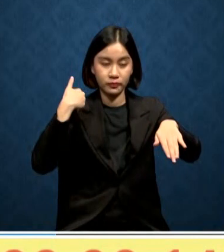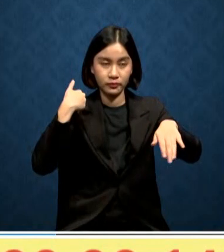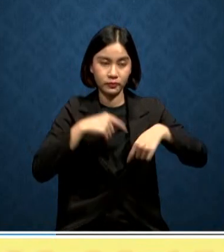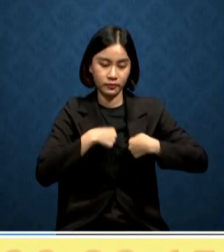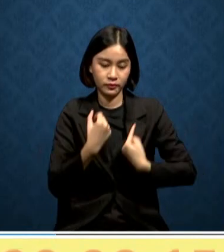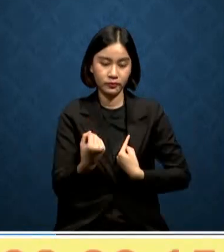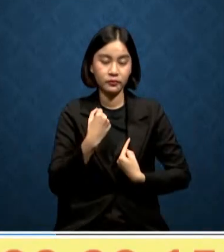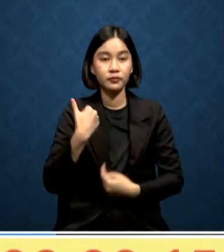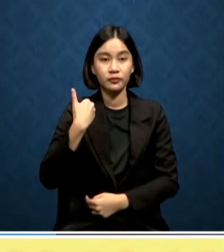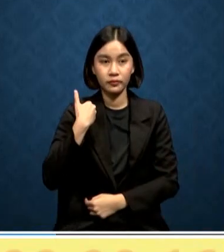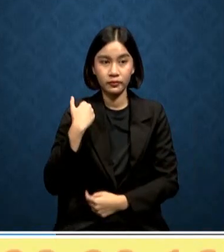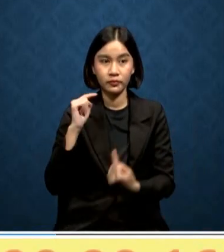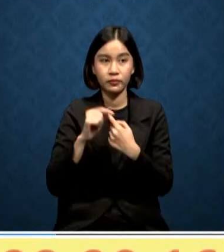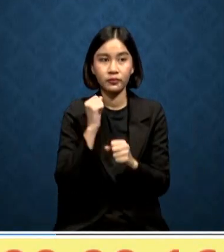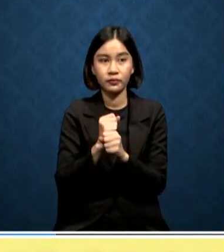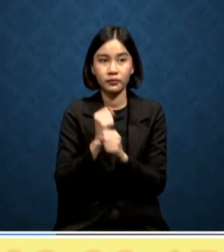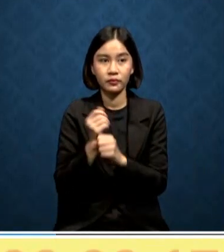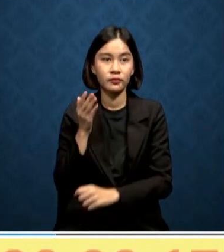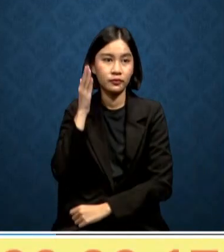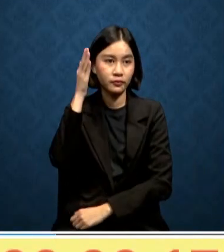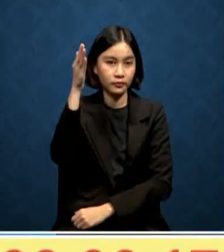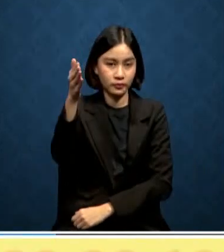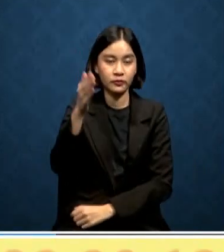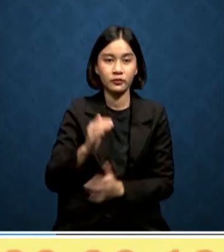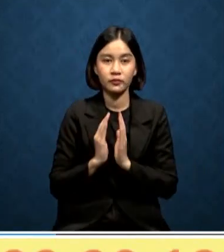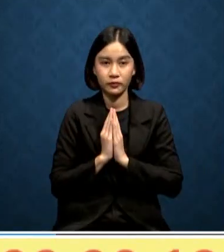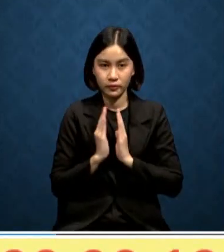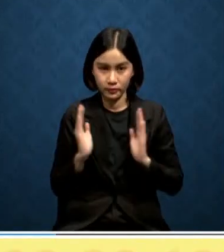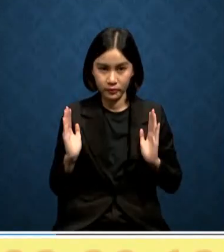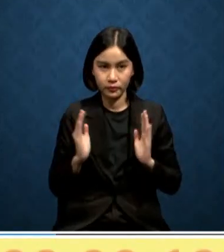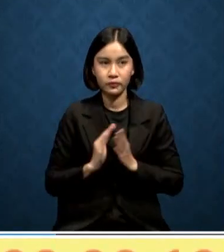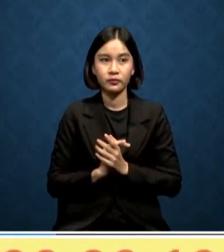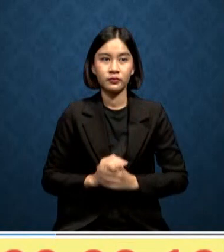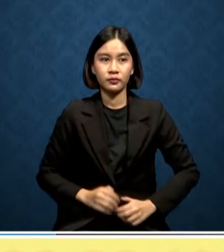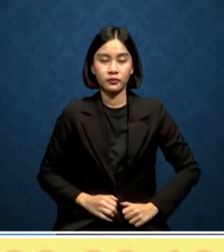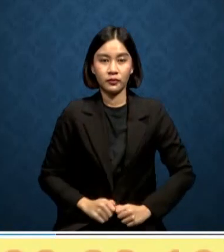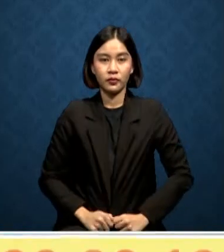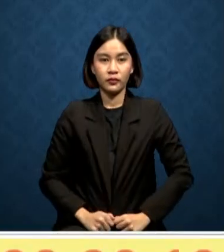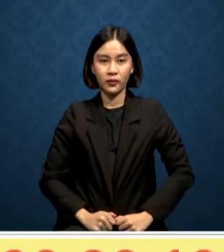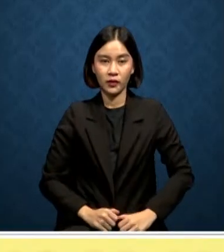กำลังใจในการทำงานต่อไปด้วยครับขอบคุณมากครับท่าน